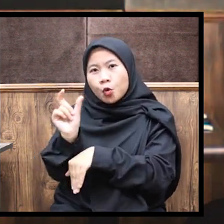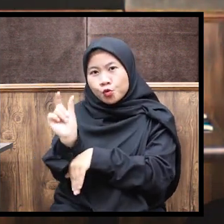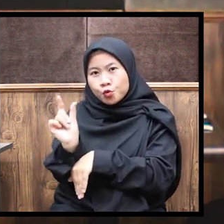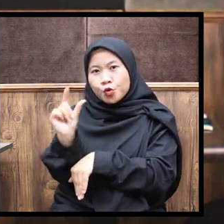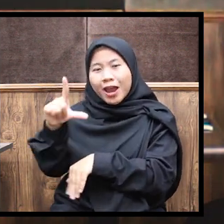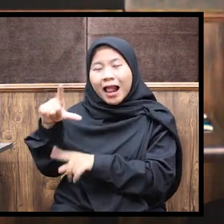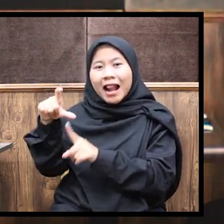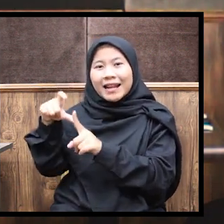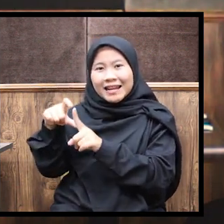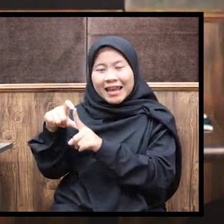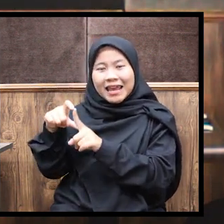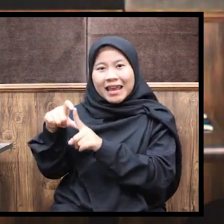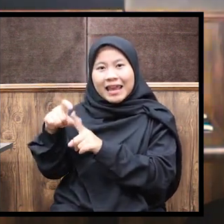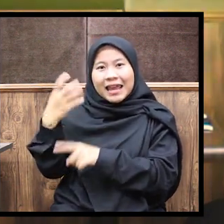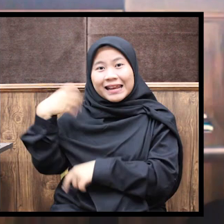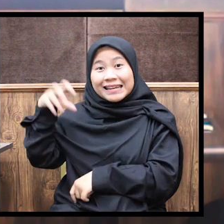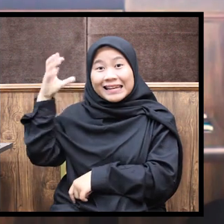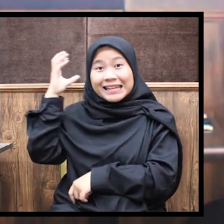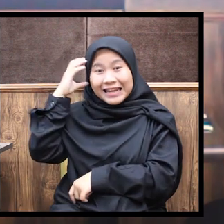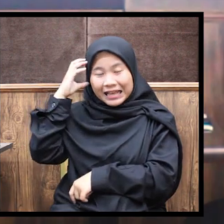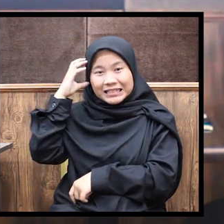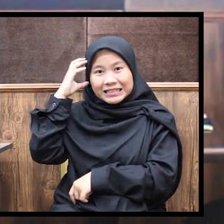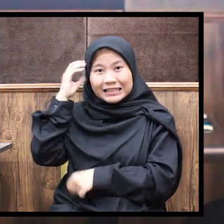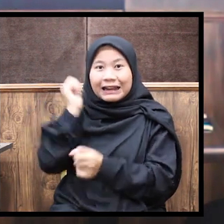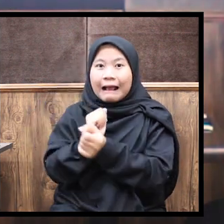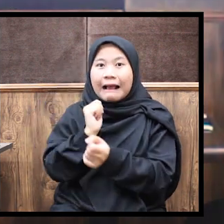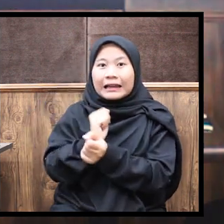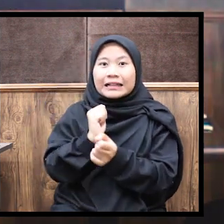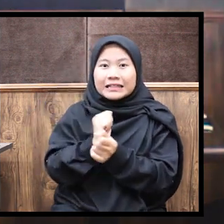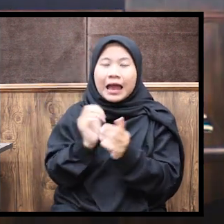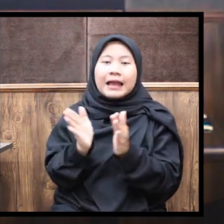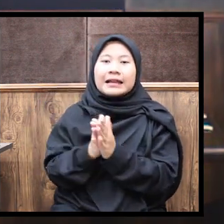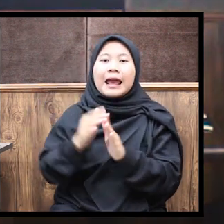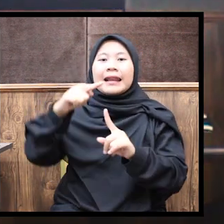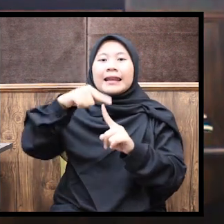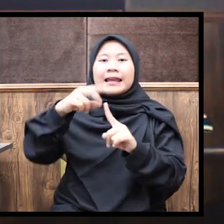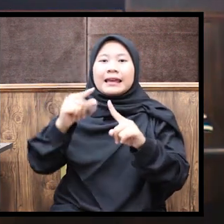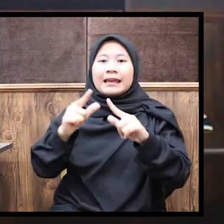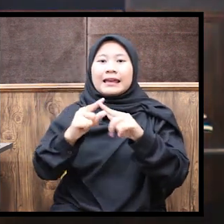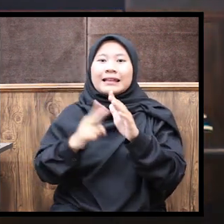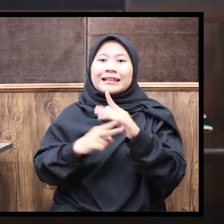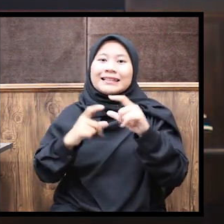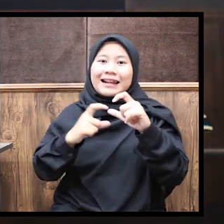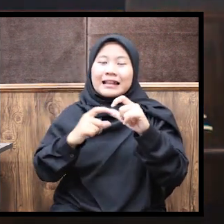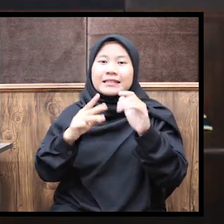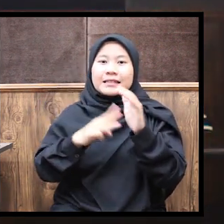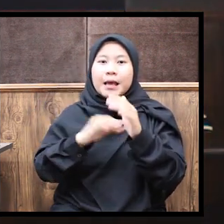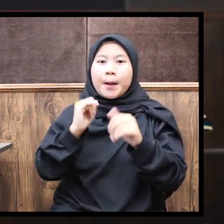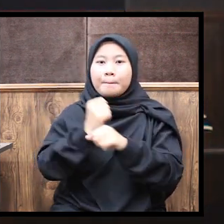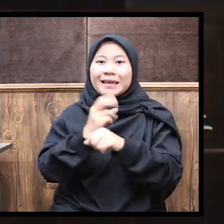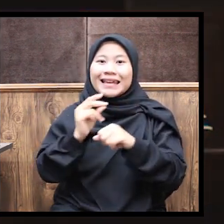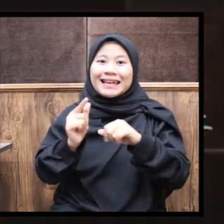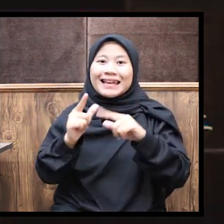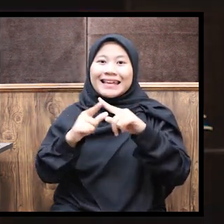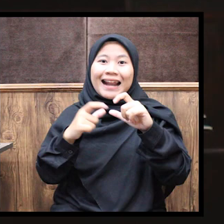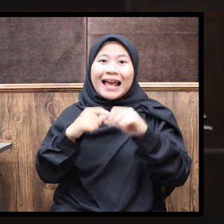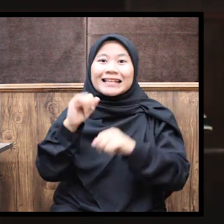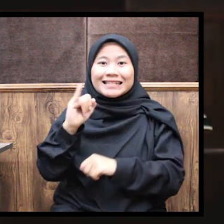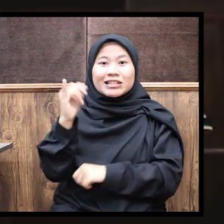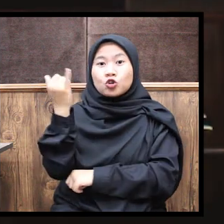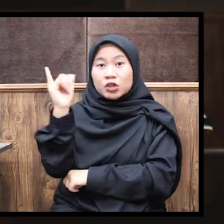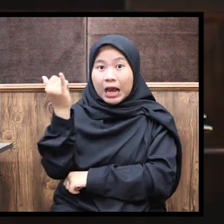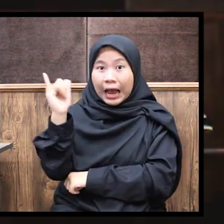dinas Ketenagakerjaan dan Transmigrasi kabupaten Bantul betul sekali nah seperti kita tahu teman-teman